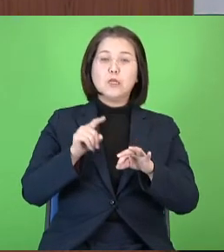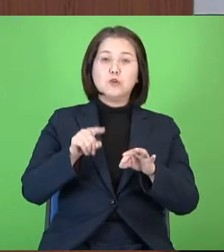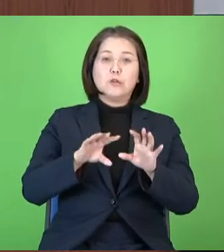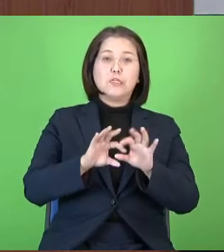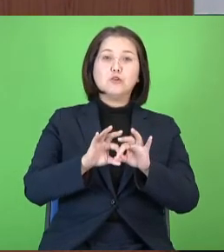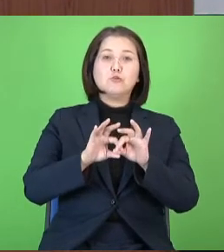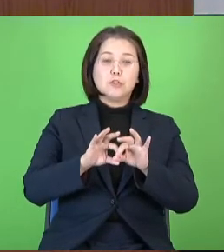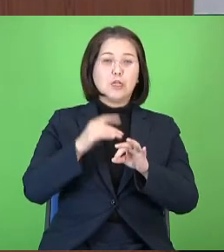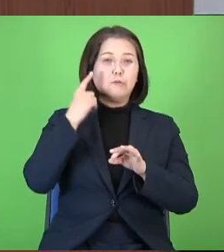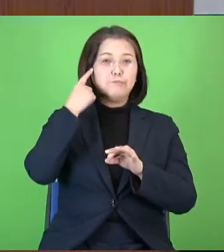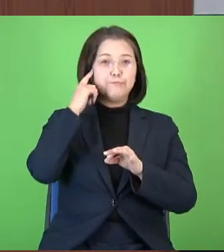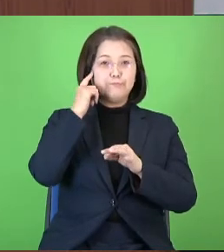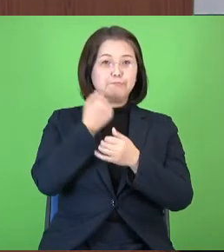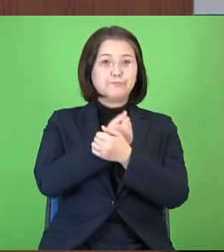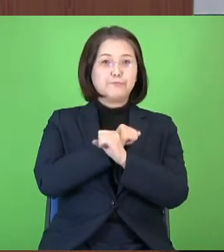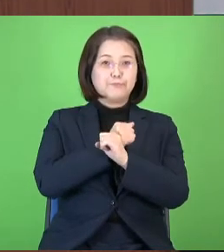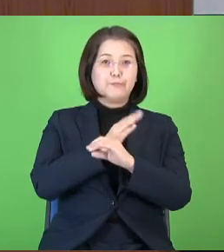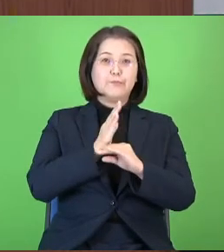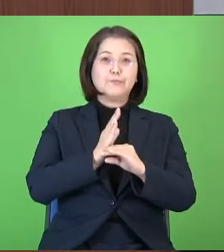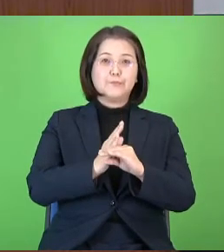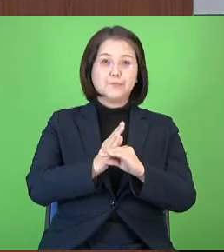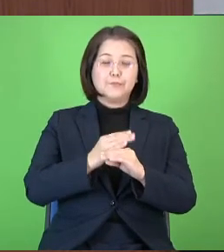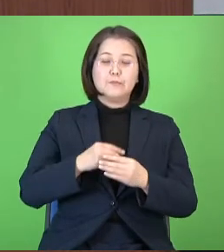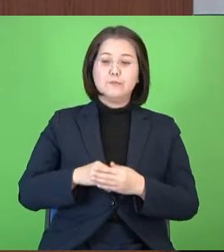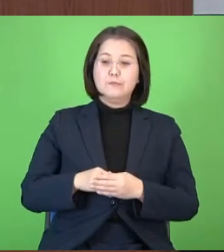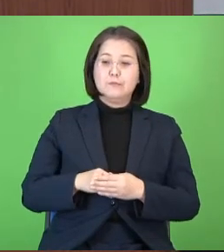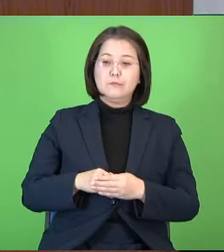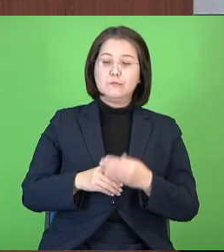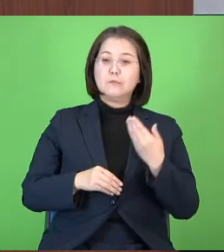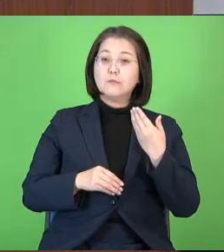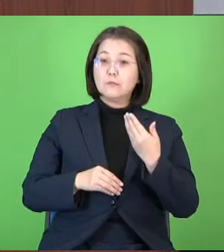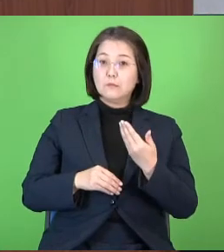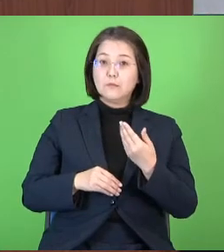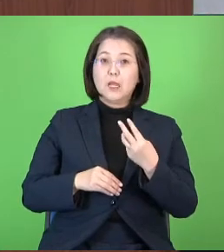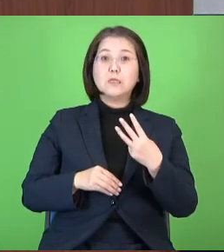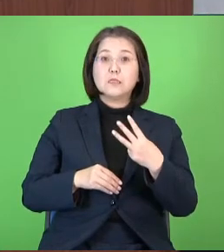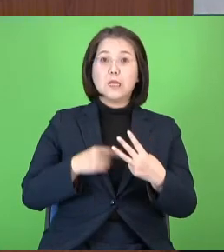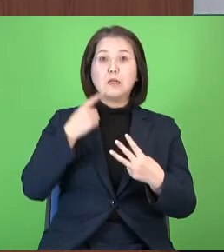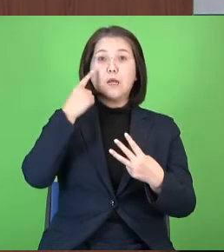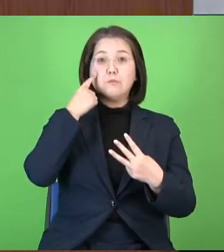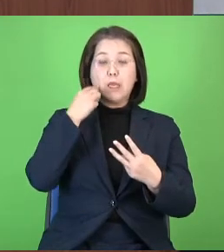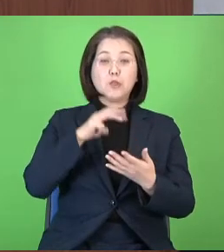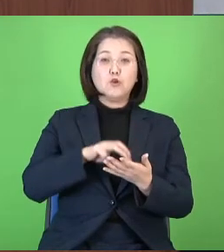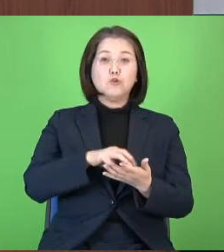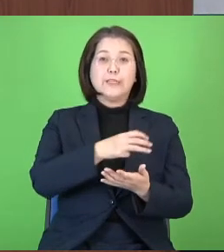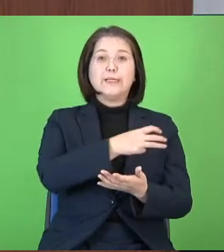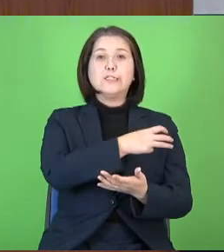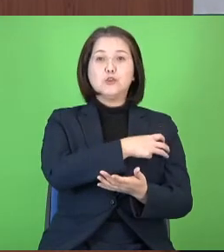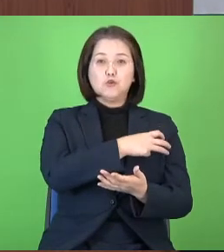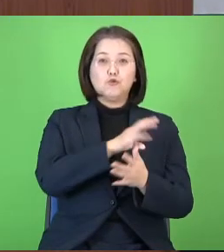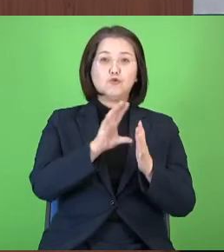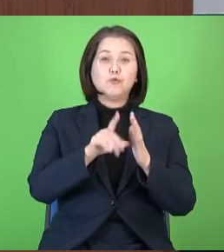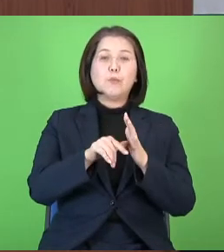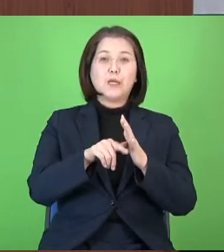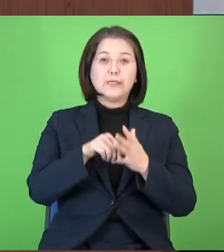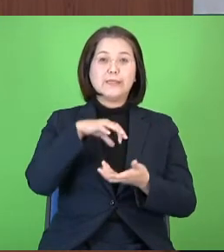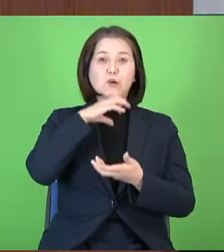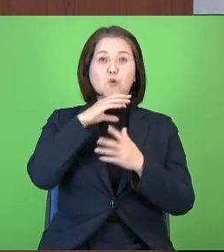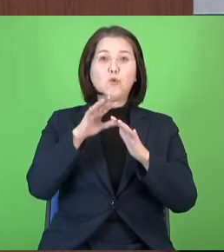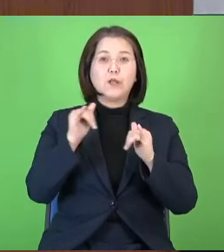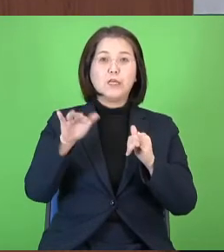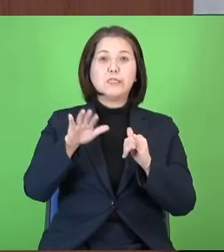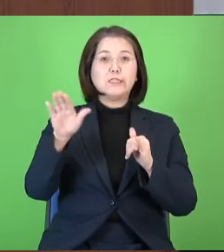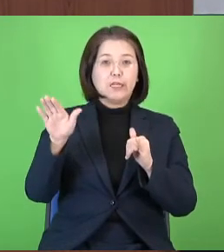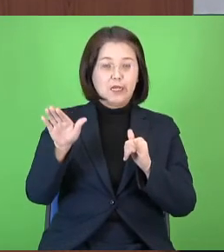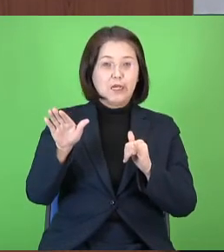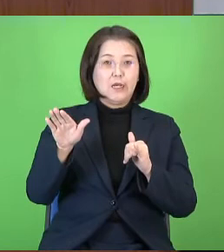その若年層の促進ということは今一番勝負あのの課題いく考えておりましてまあそれについて